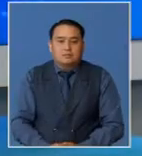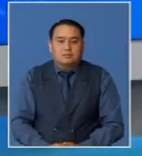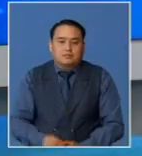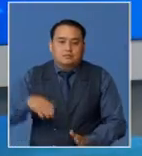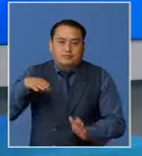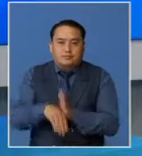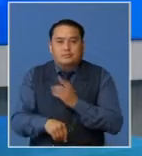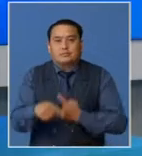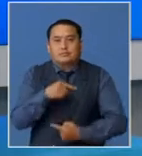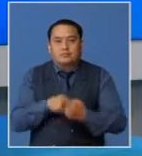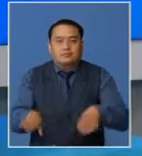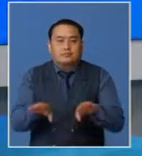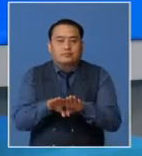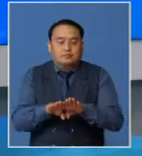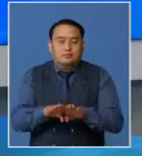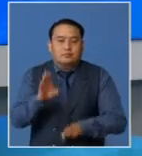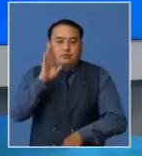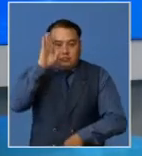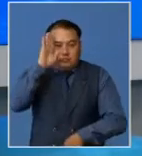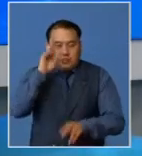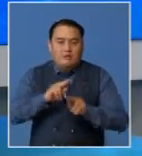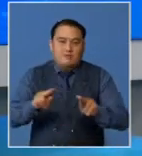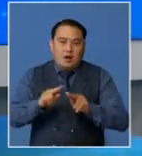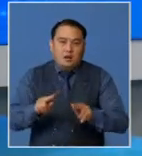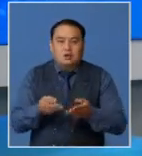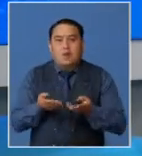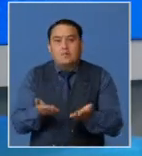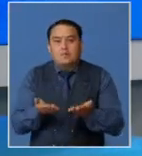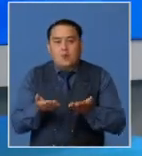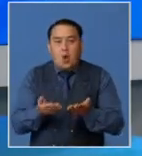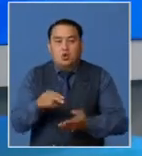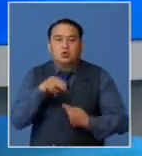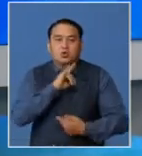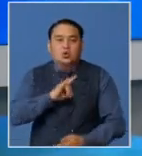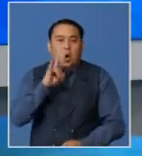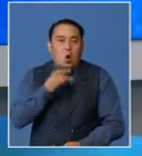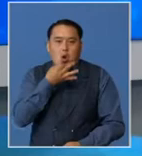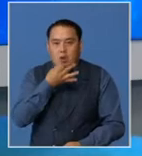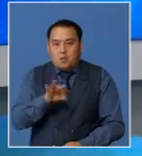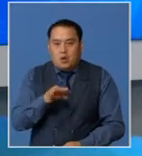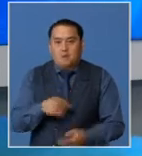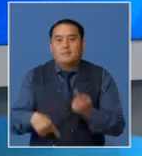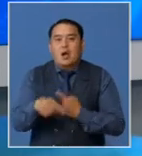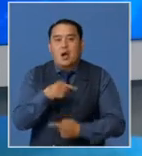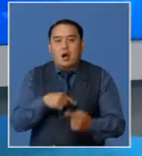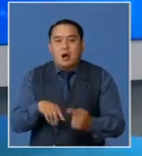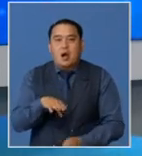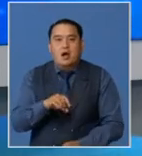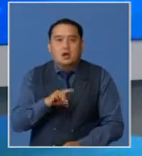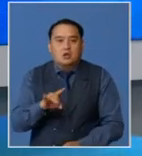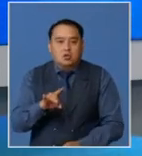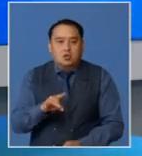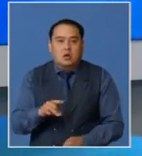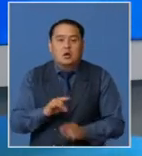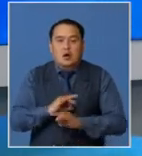Вести бизнес наравне с мужчиной, воспитывать детей и печь торты – посильная задача для любой женщины. Успешный